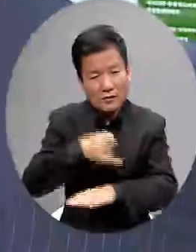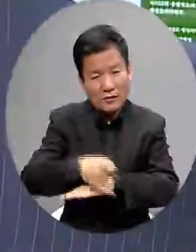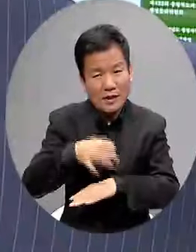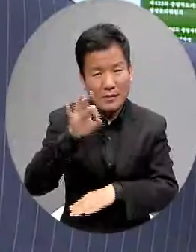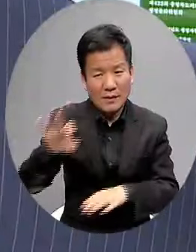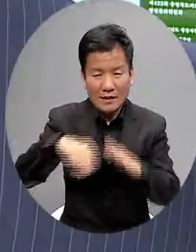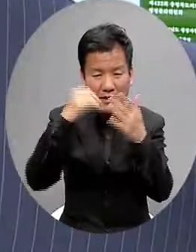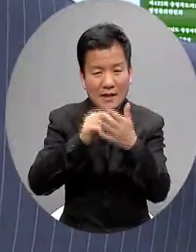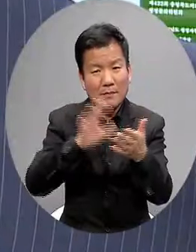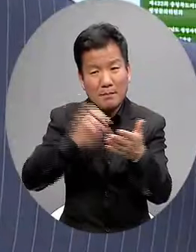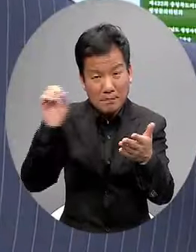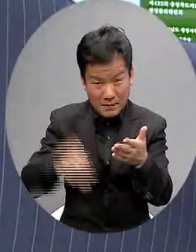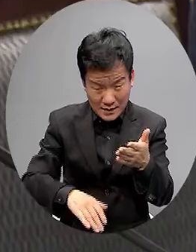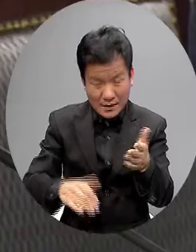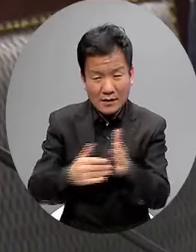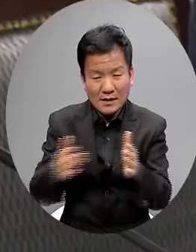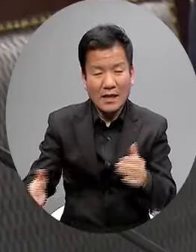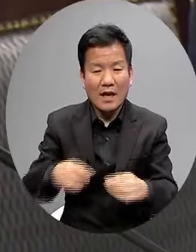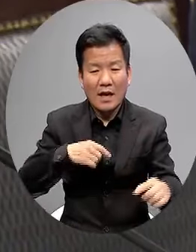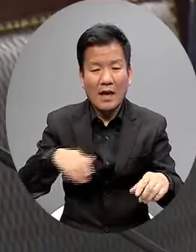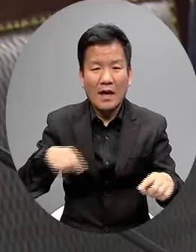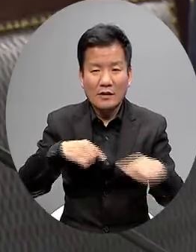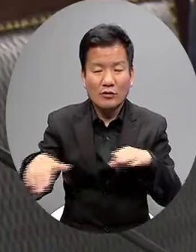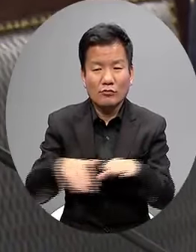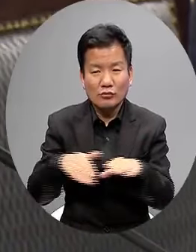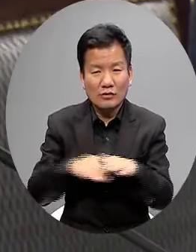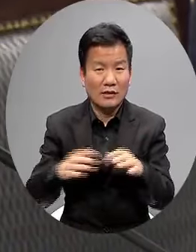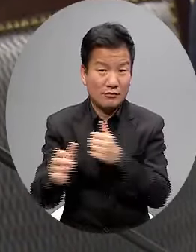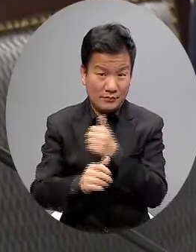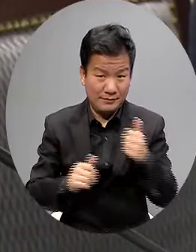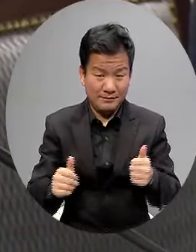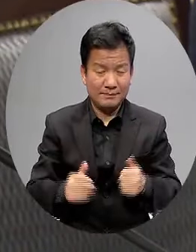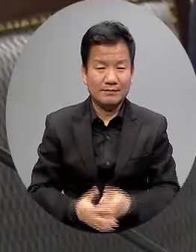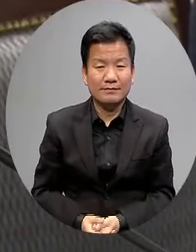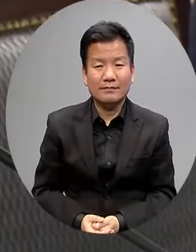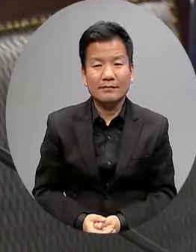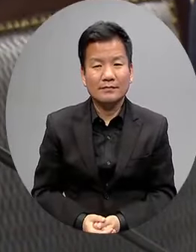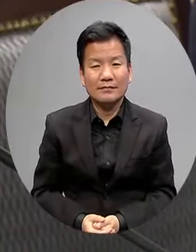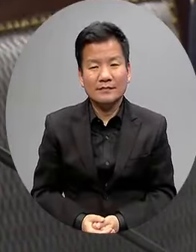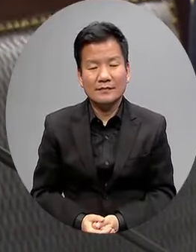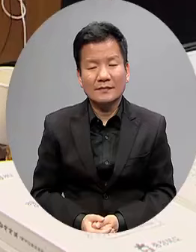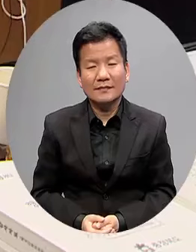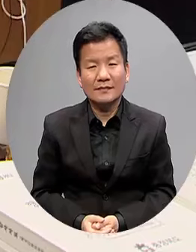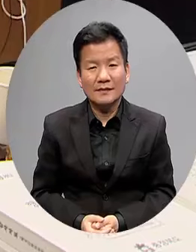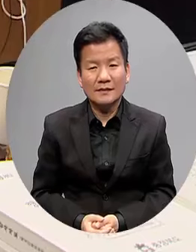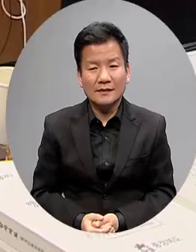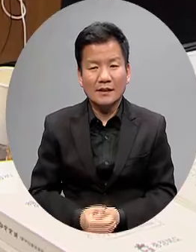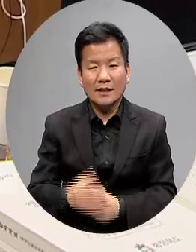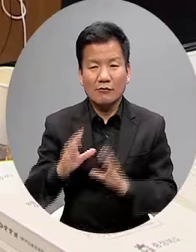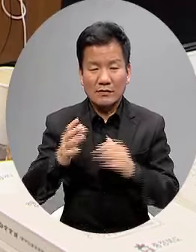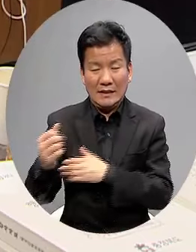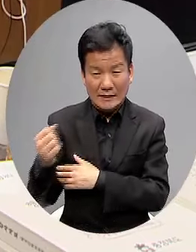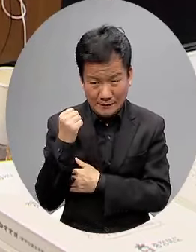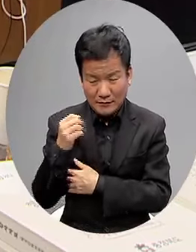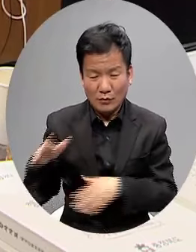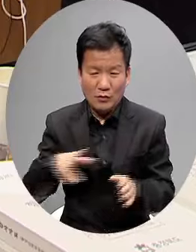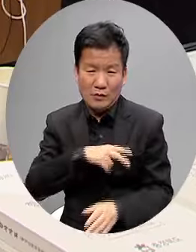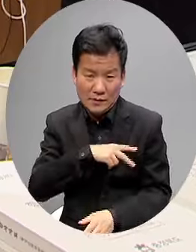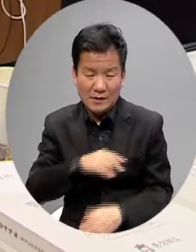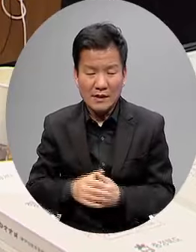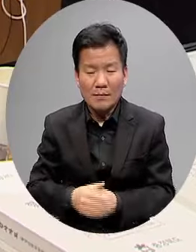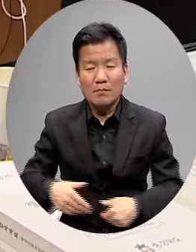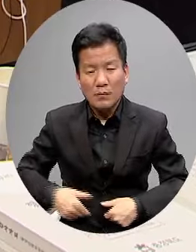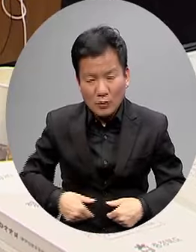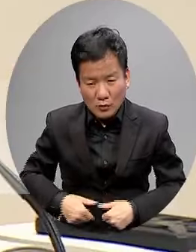부활시켰을까 행정문화 위원회 지사와 같은 국민의 힘 도의원들이 나서